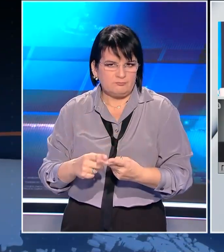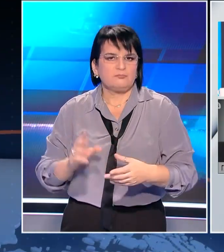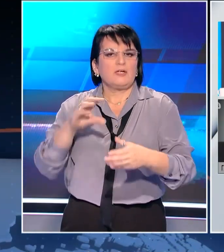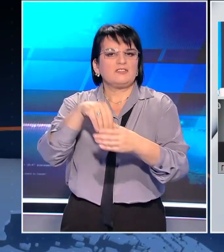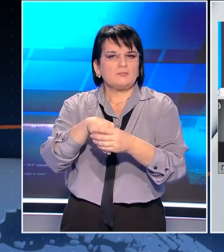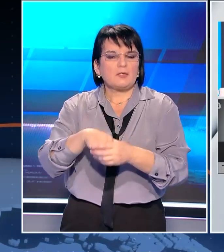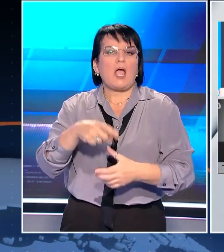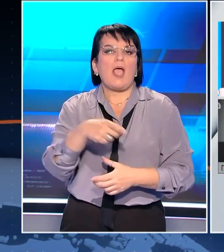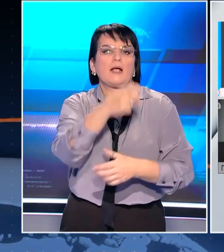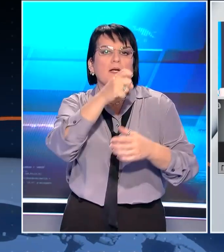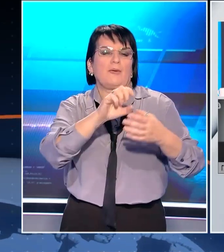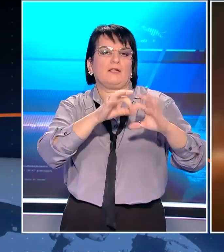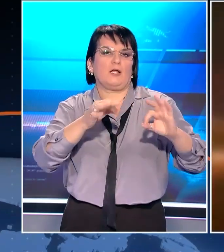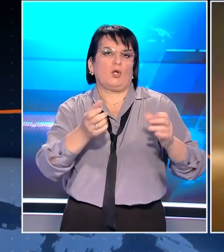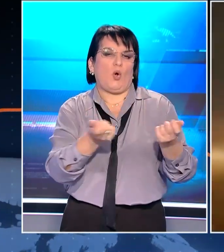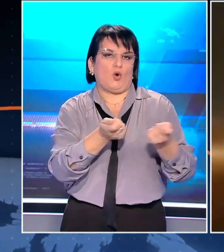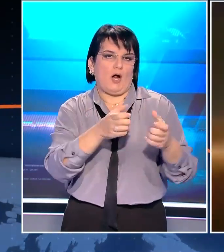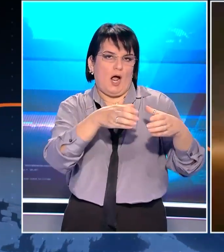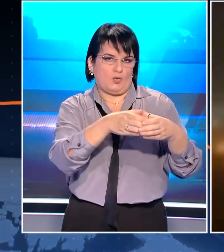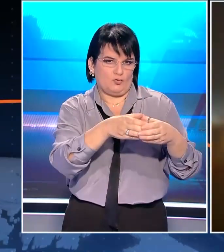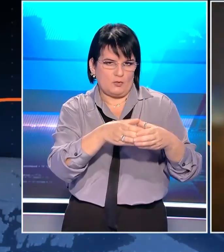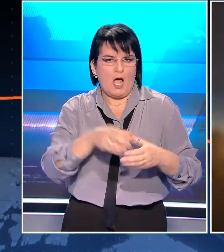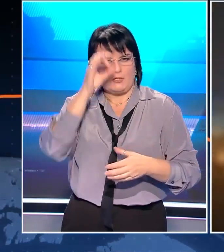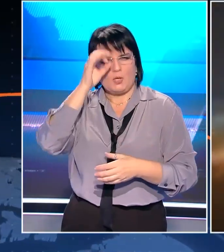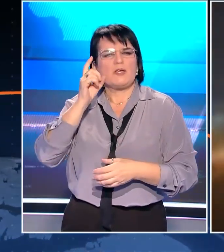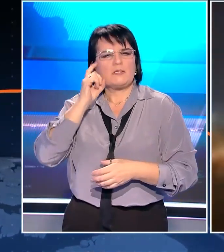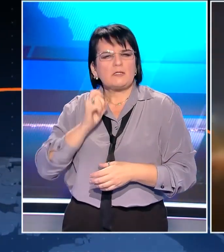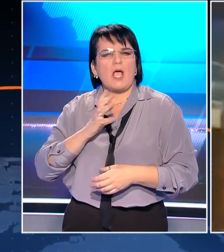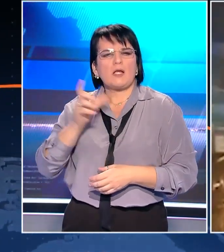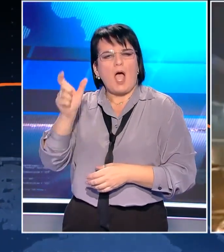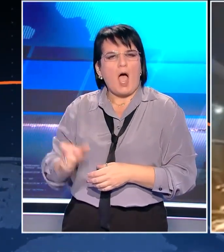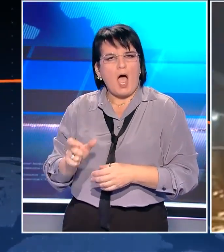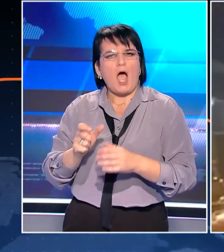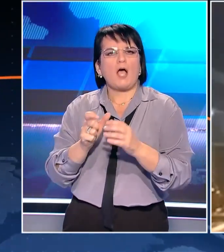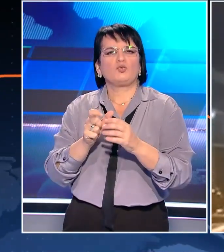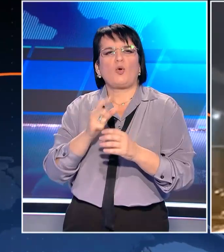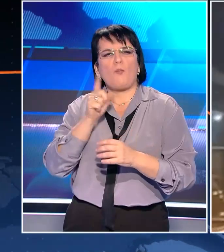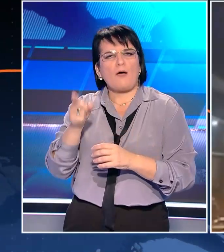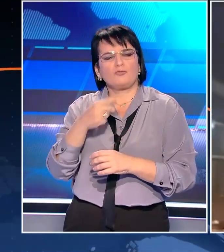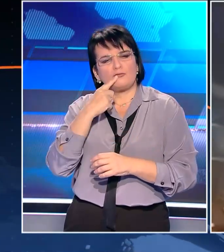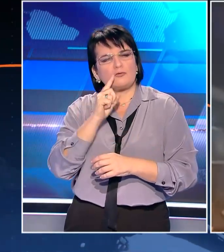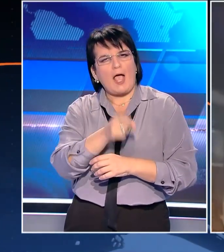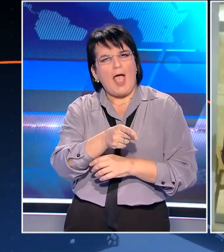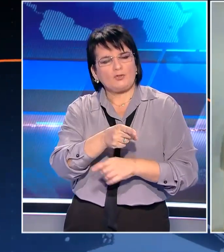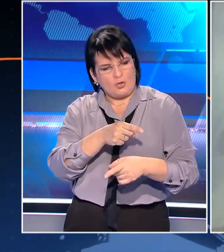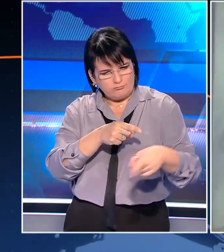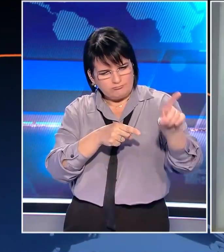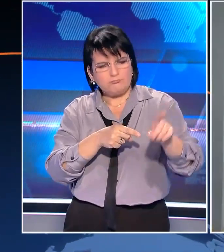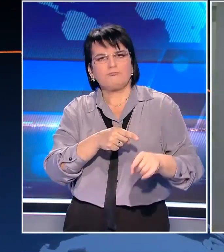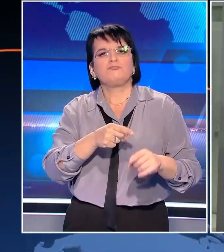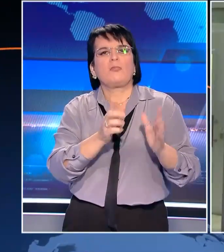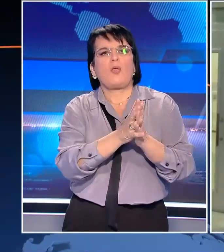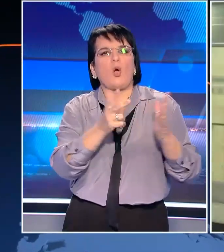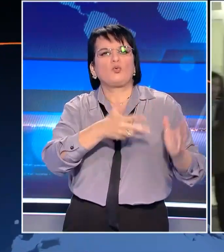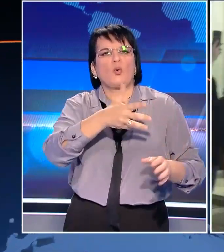συμμετέχουν καταρχήν σε μια εγκληματική οργάνωση. Οι αρχές γνωρίζουν ποιο ήταν το άτομο που καθοδήγησε τον 18χρονο και τα στοιχεία που έχουν συγκεντρώσει είναι πολλά